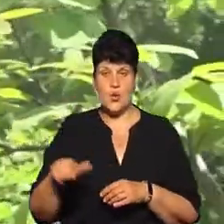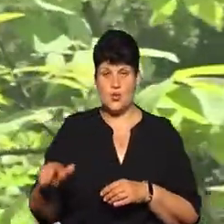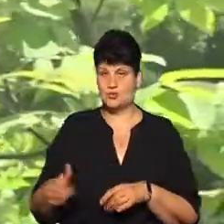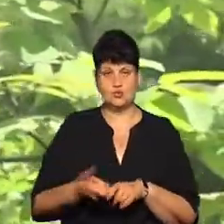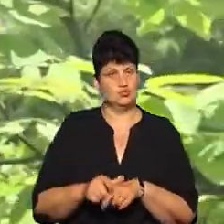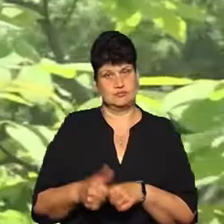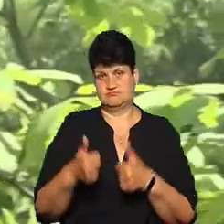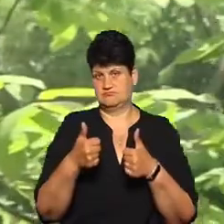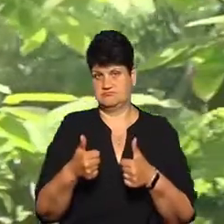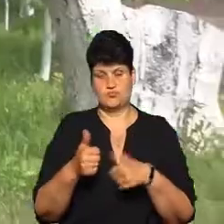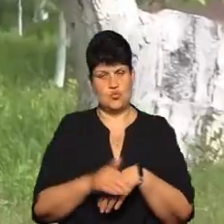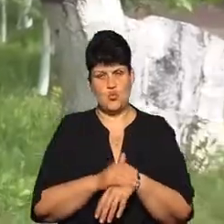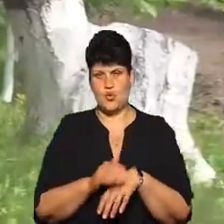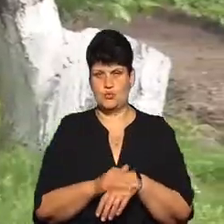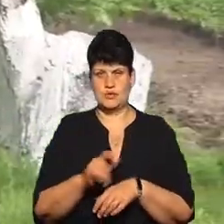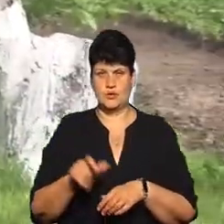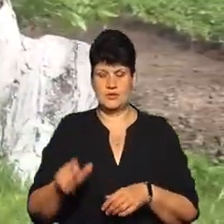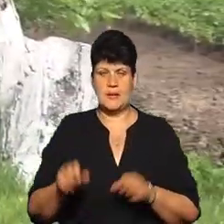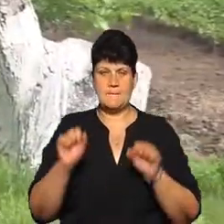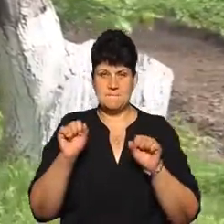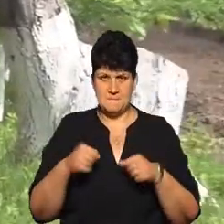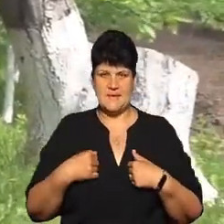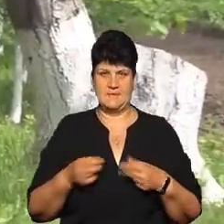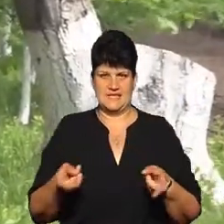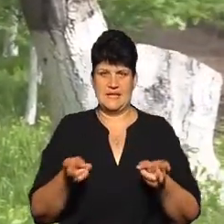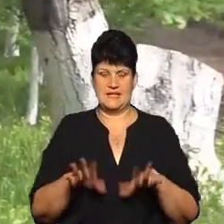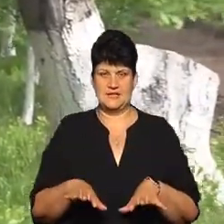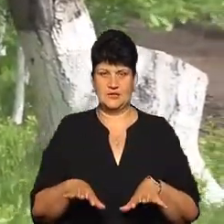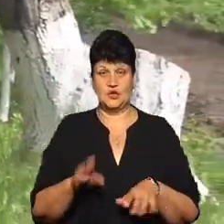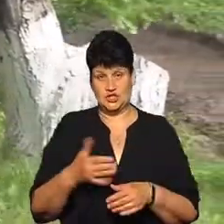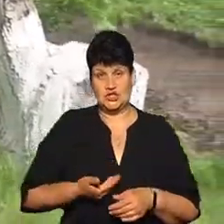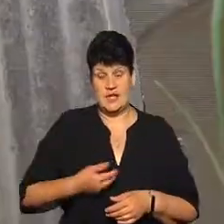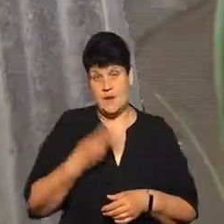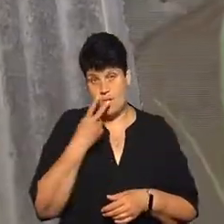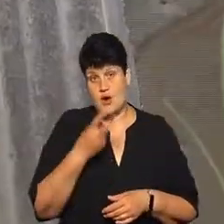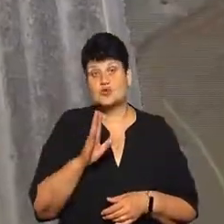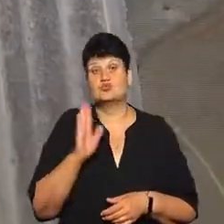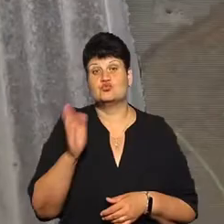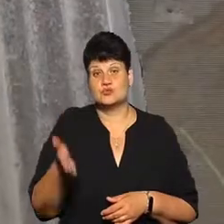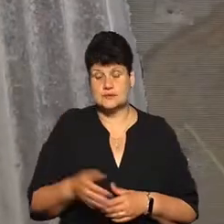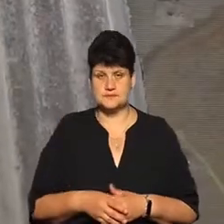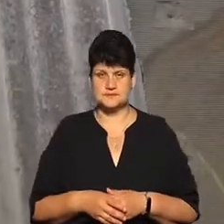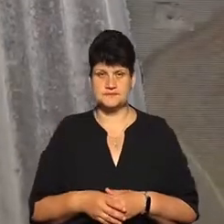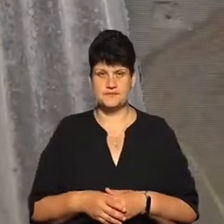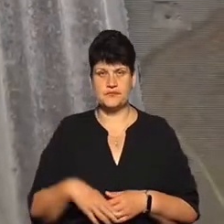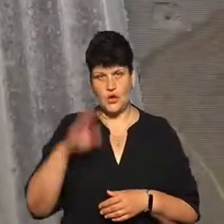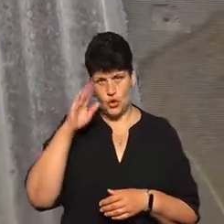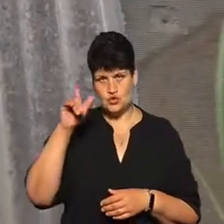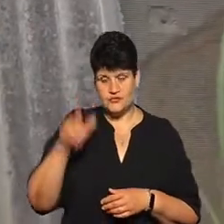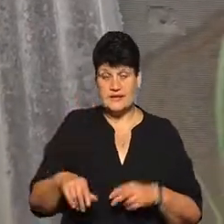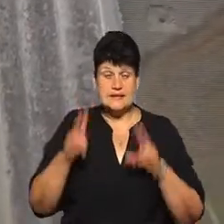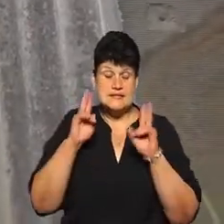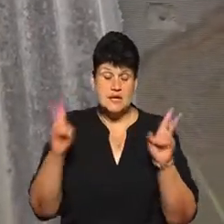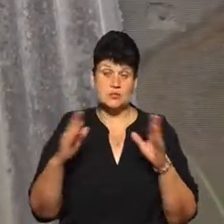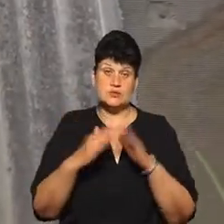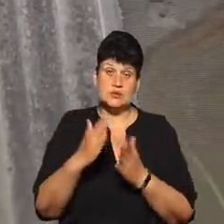дуже хороші, дуже добрі люди. Міг би залишитися. Ну, життя покаже, що буде. Чоловік не знає, чи вцілів його будинок